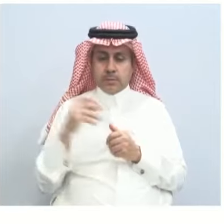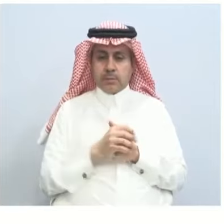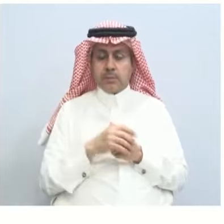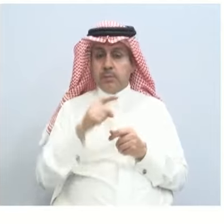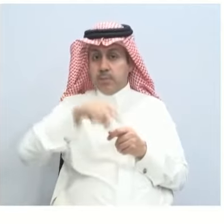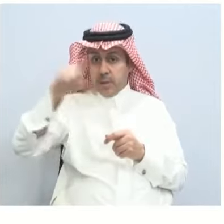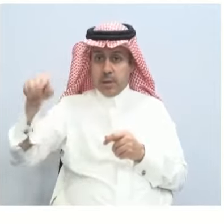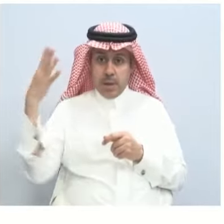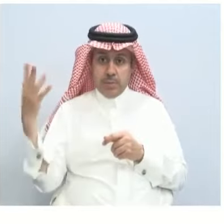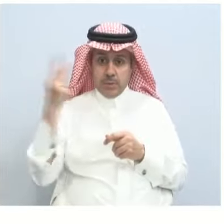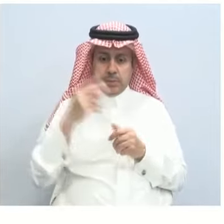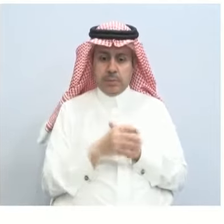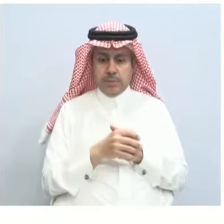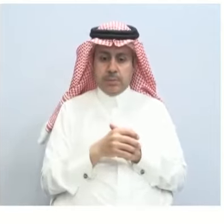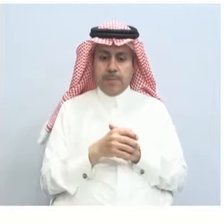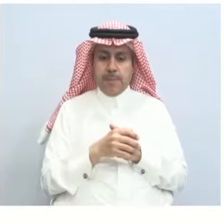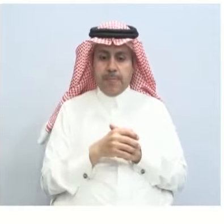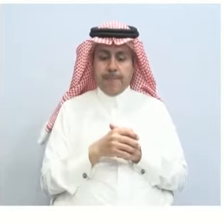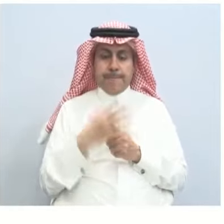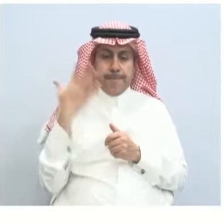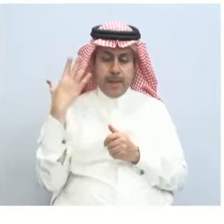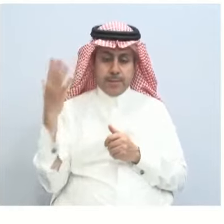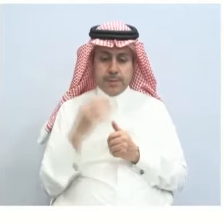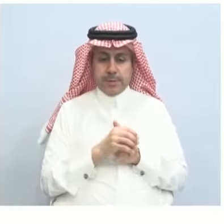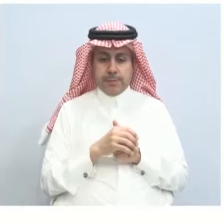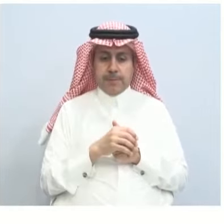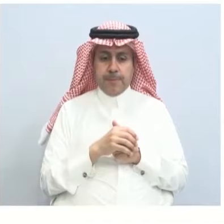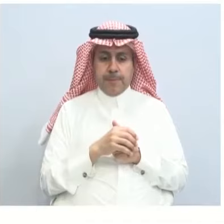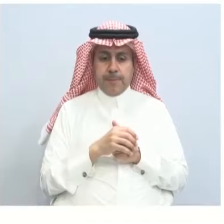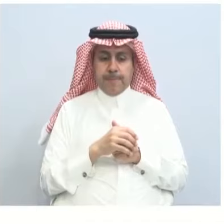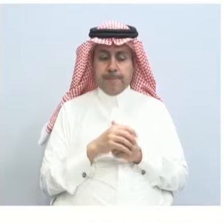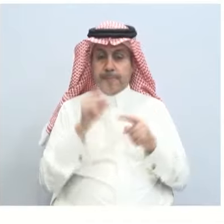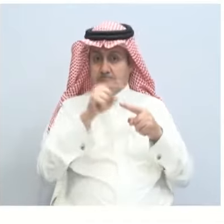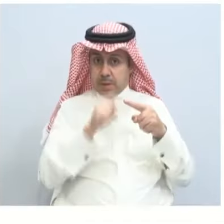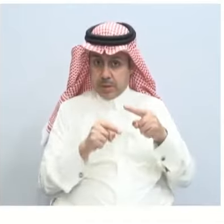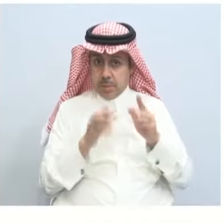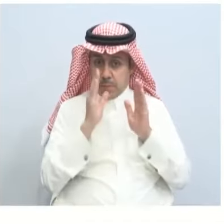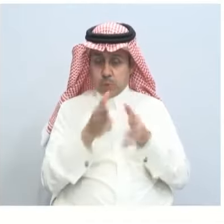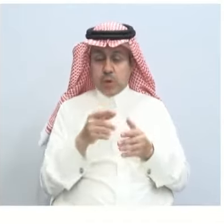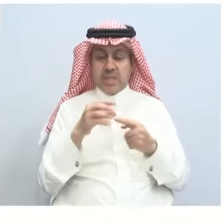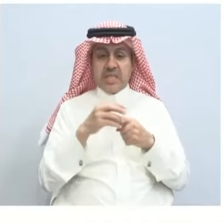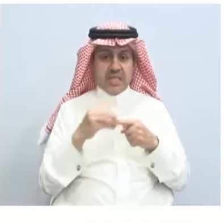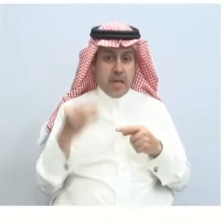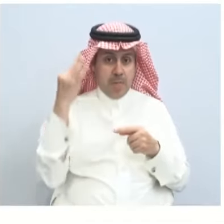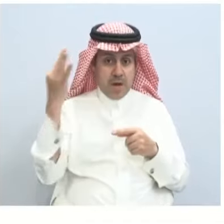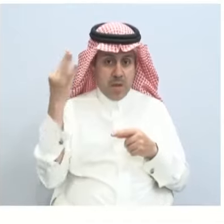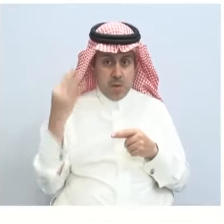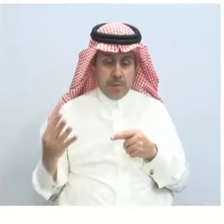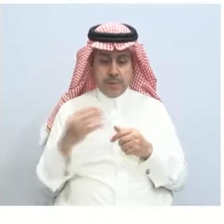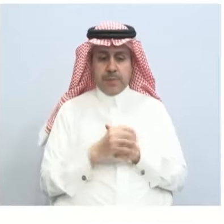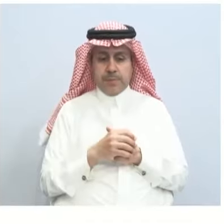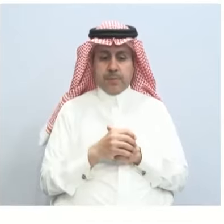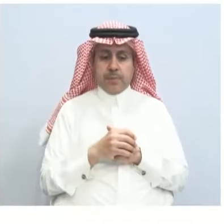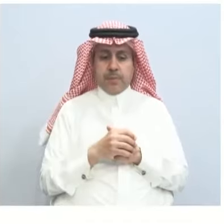وبالتالي اللي هو يساوي كم يساوي 5 الان سوف اقسم المتجه اللي هو سالب 3 و4